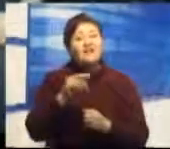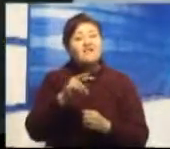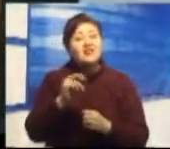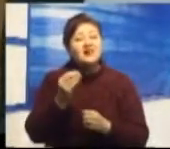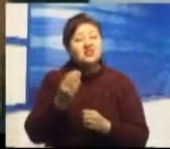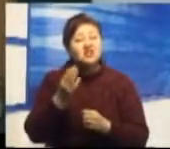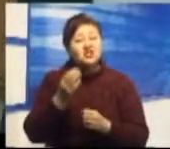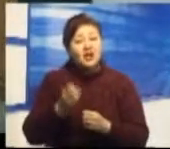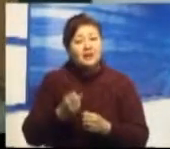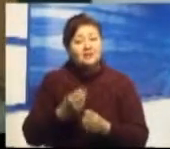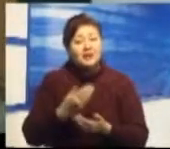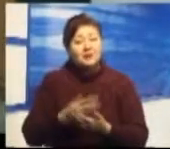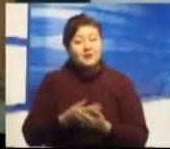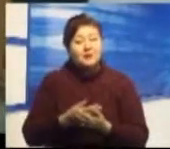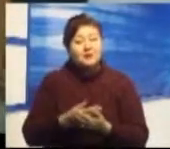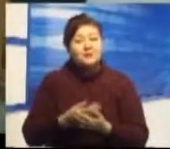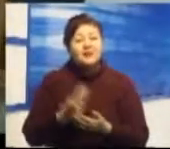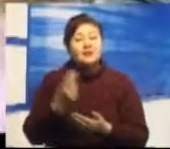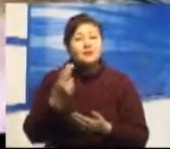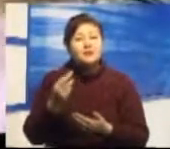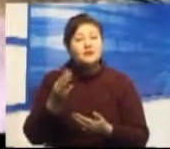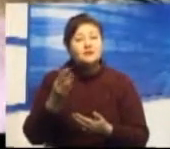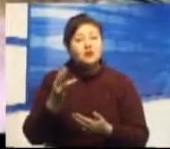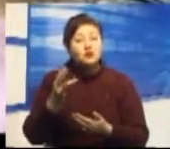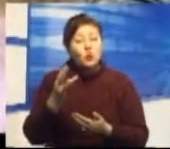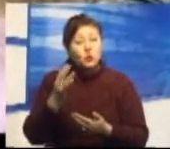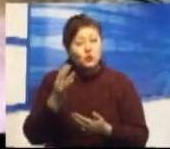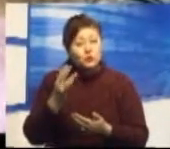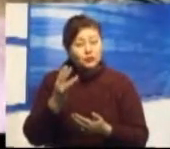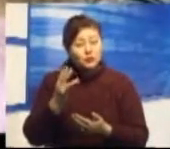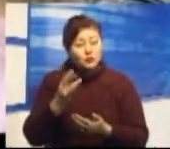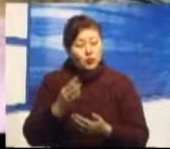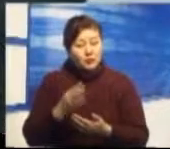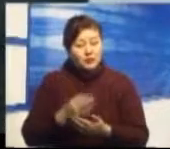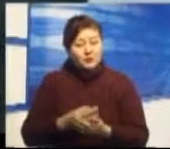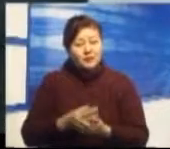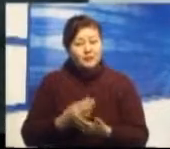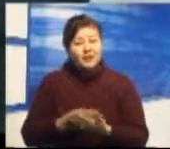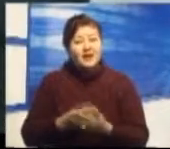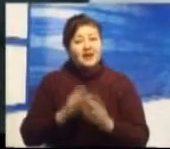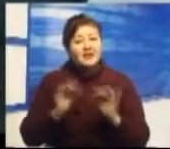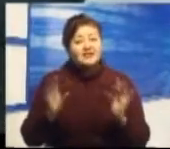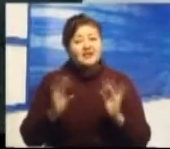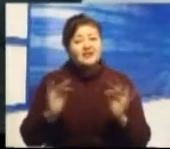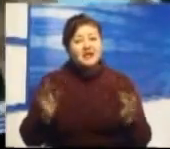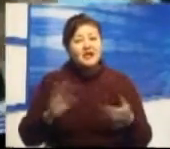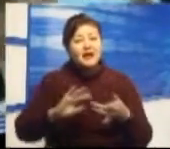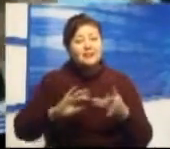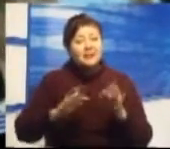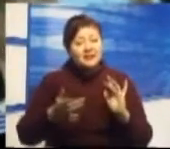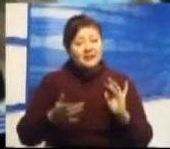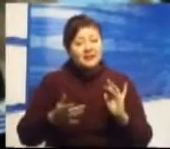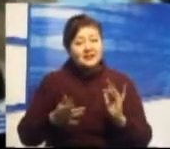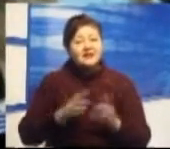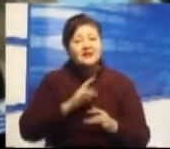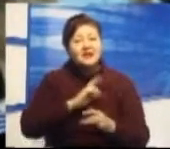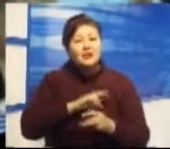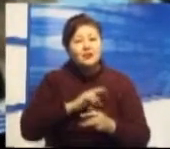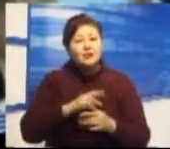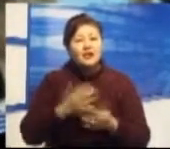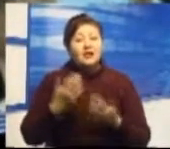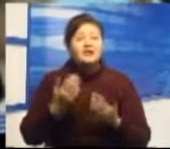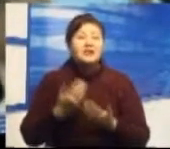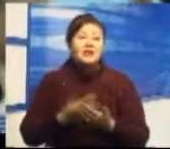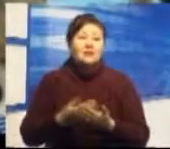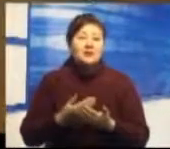аясында халыққа қызмет көрсету орталықтарының өкілдері электронды қызмет туралы айтып берді. Шара барысында қатысушылар білімдерін